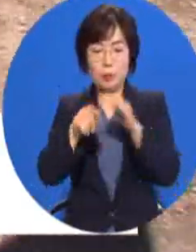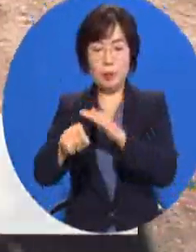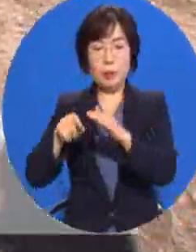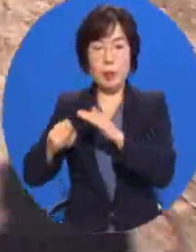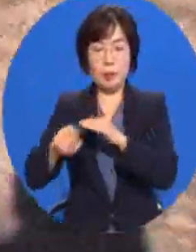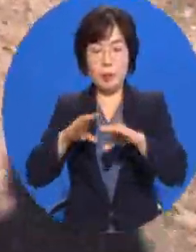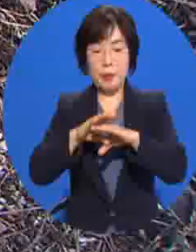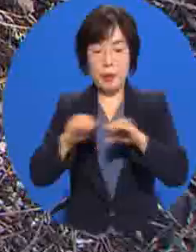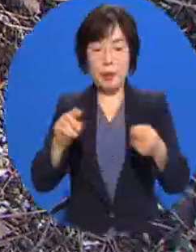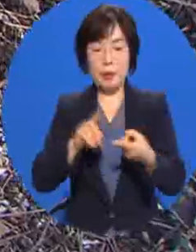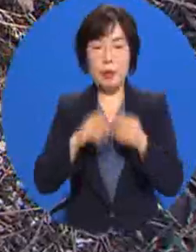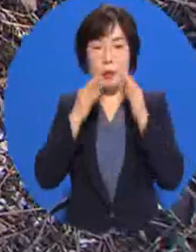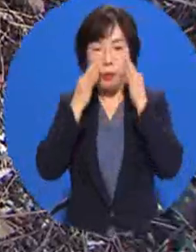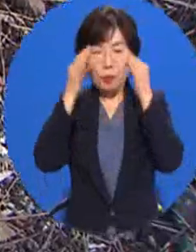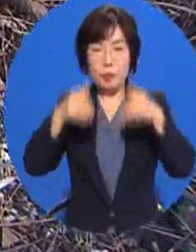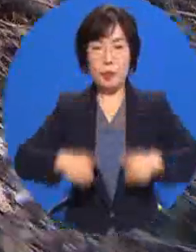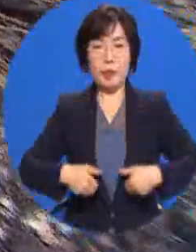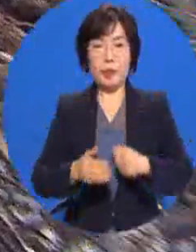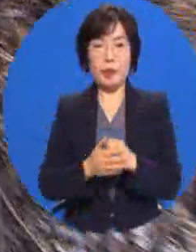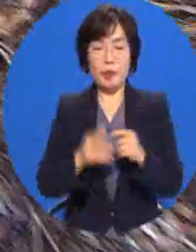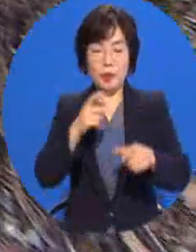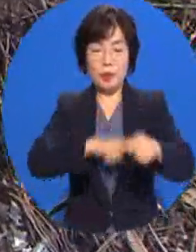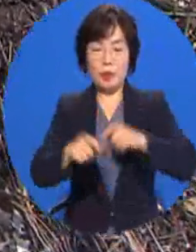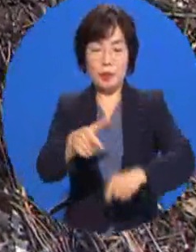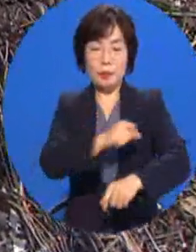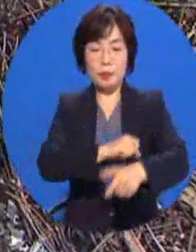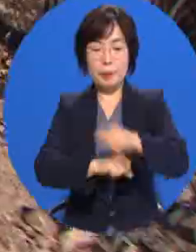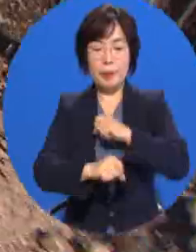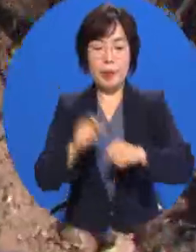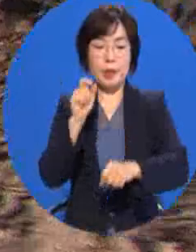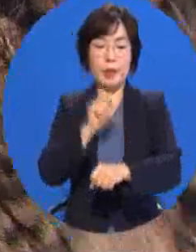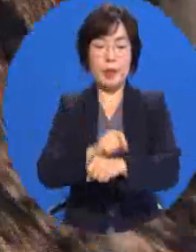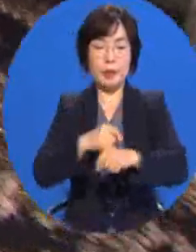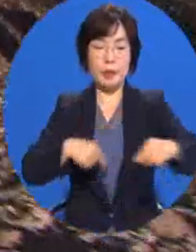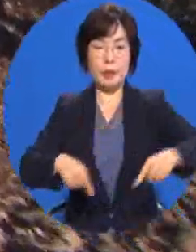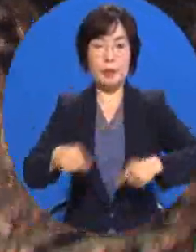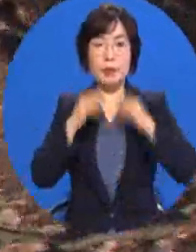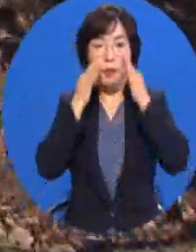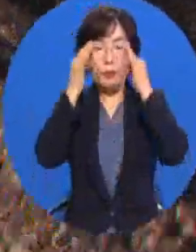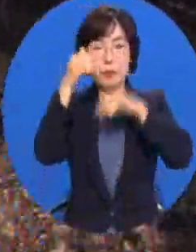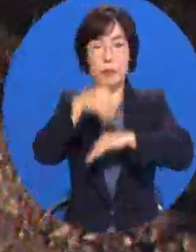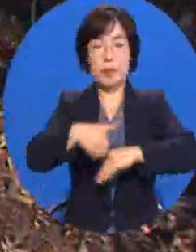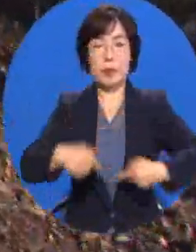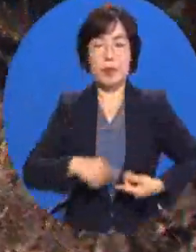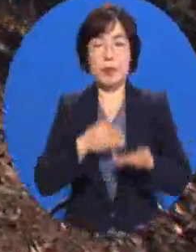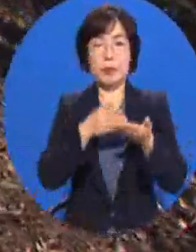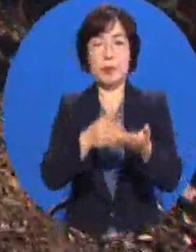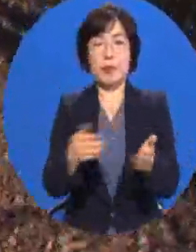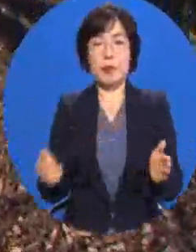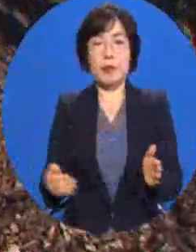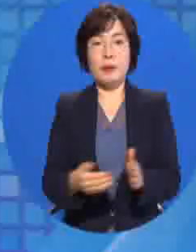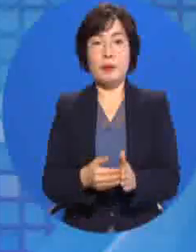방문해 해결책을 모색하는 등 보다 적극적인 행정이 필요한 시점이라고 주문했습니다.